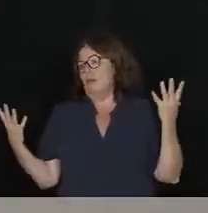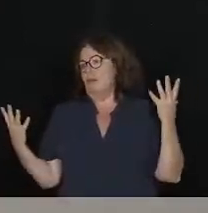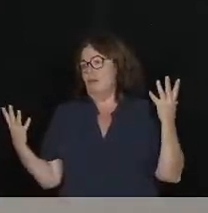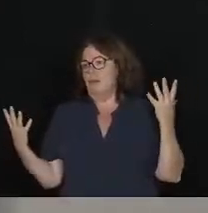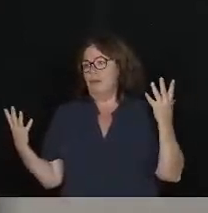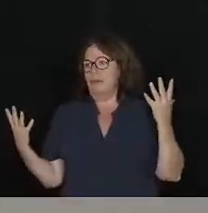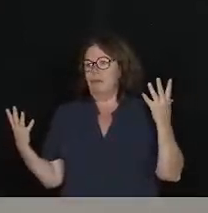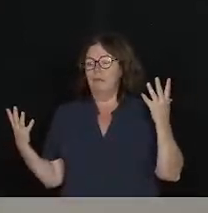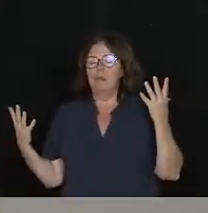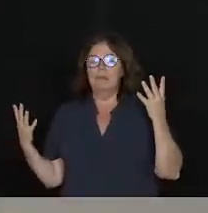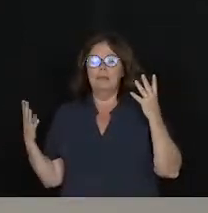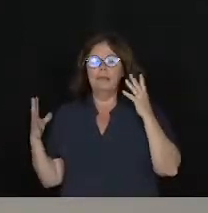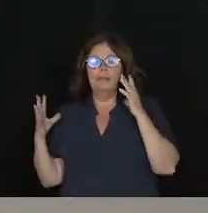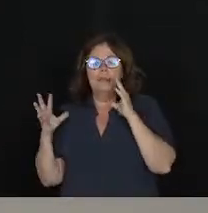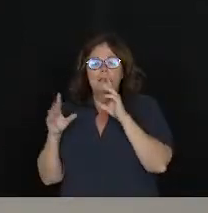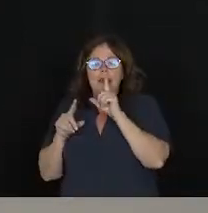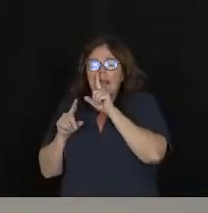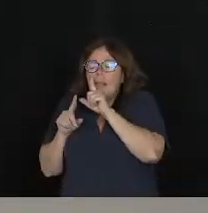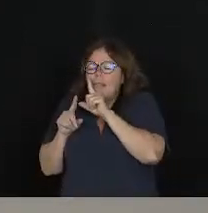On va passer de la dentelle